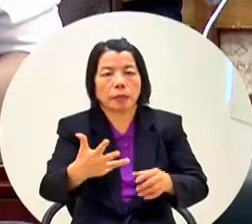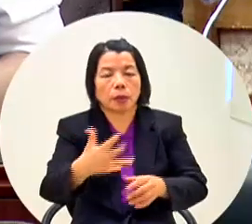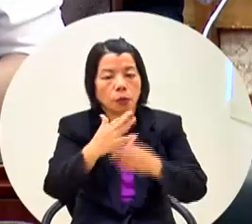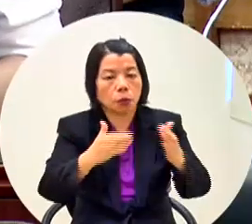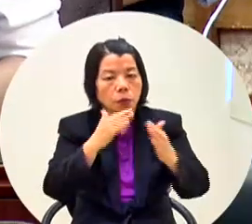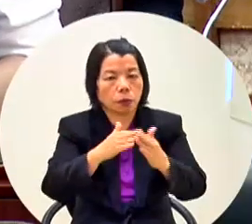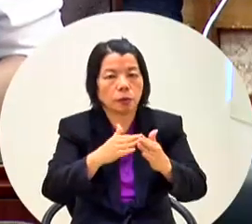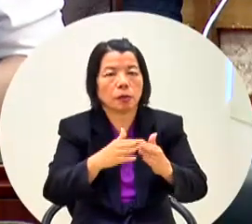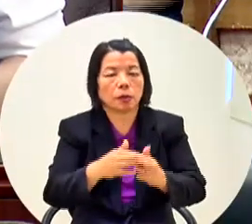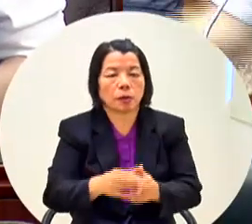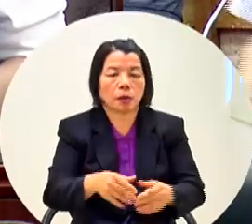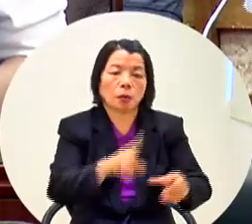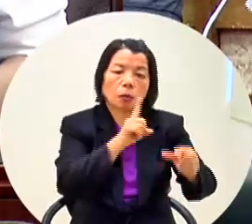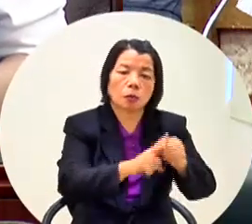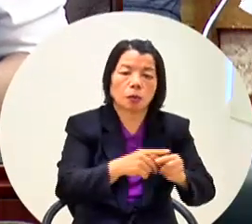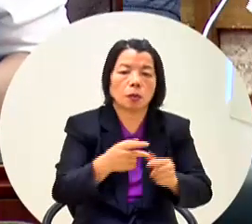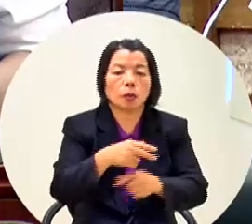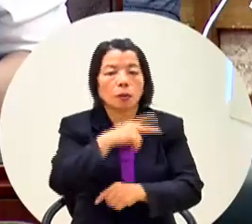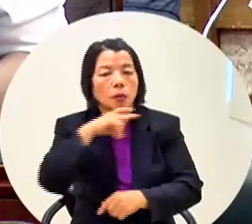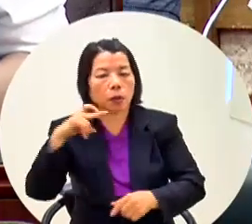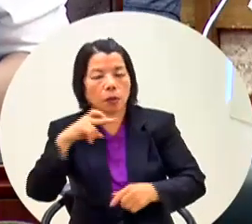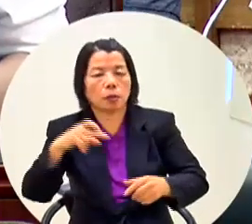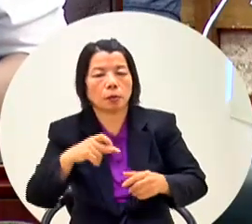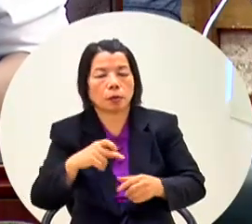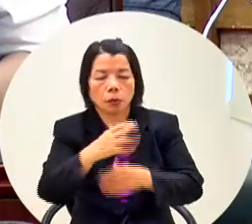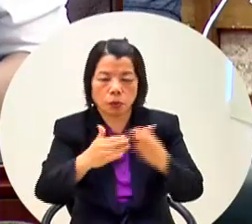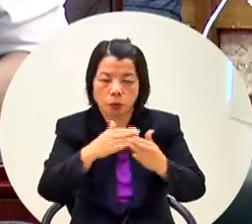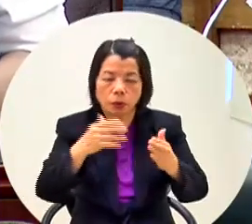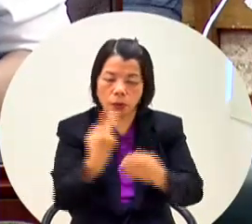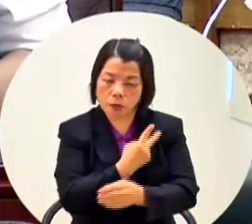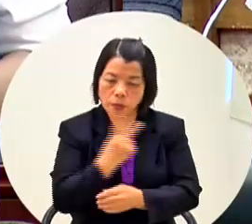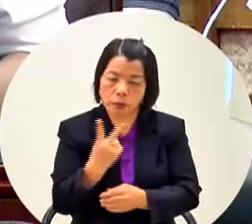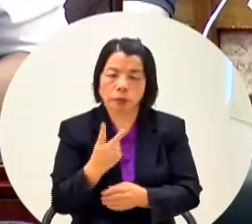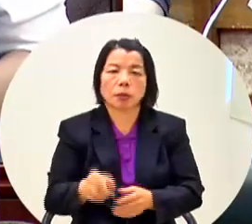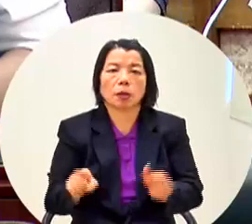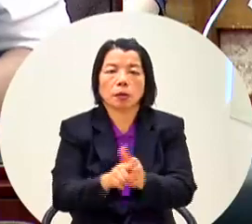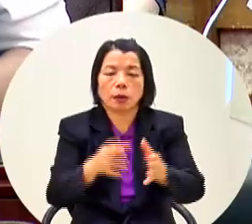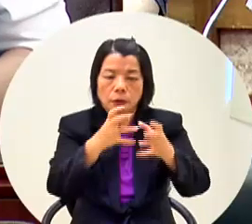要在蛋白区，我们现在正在考量设置一所